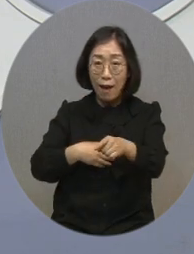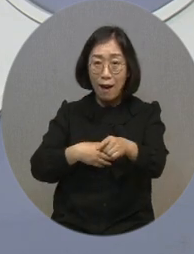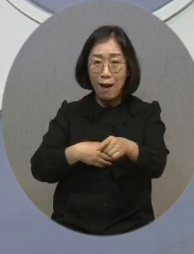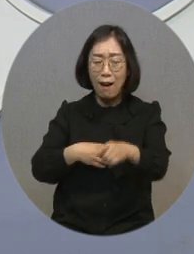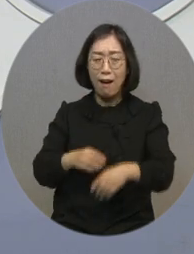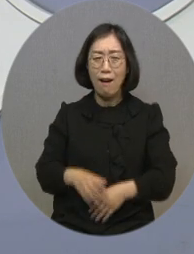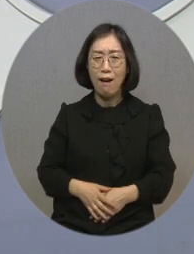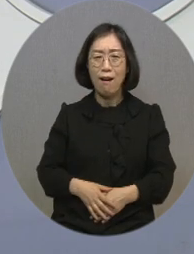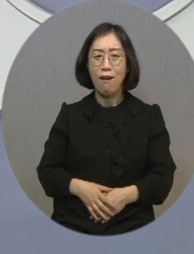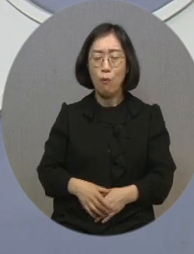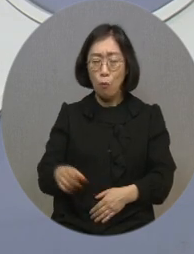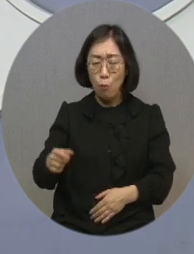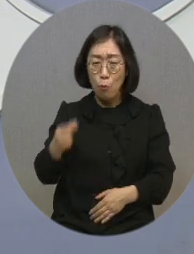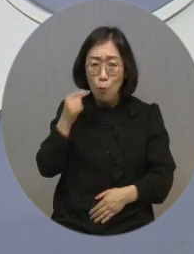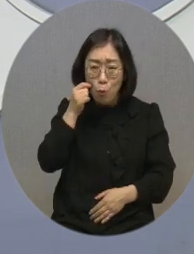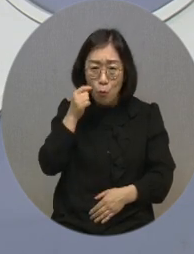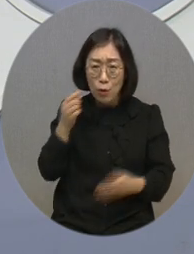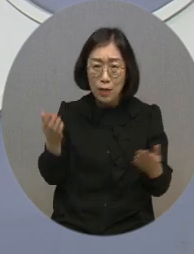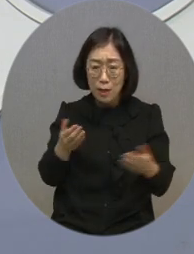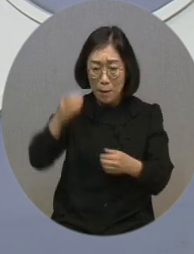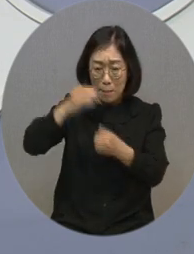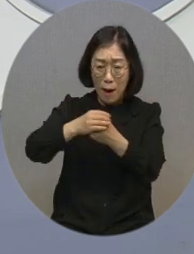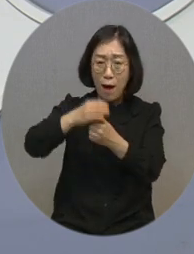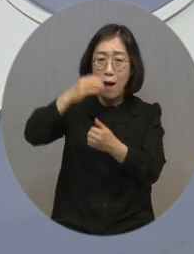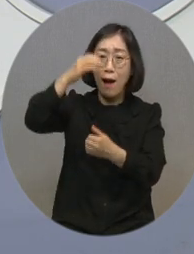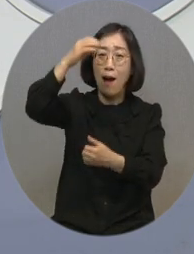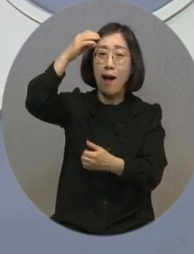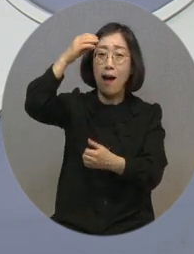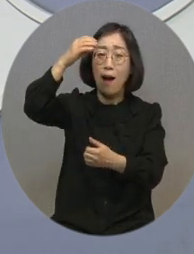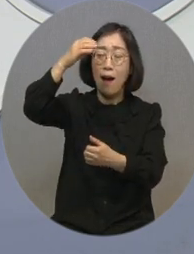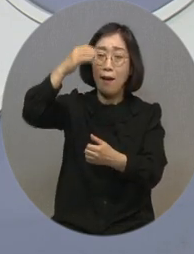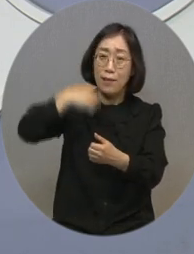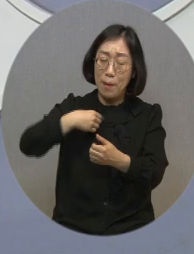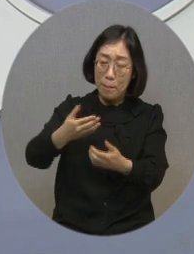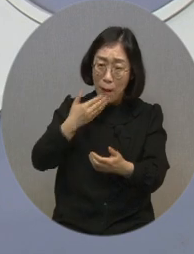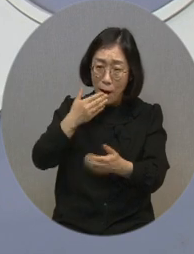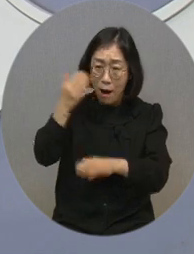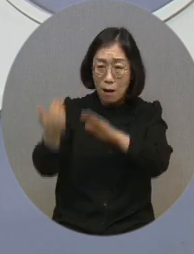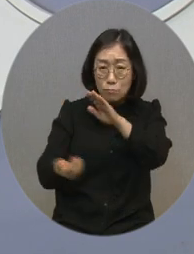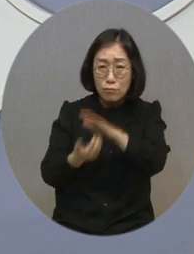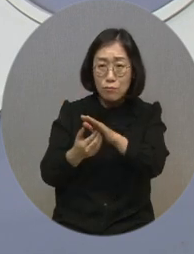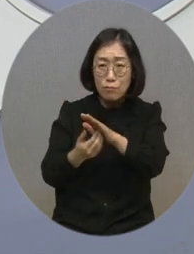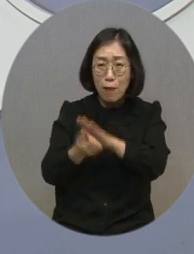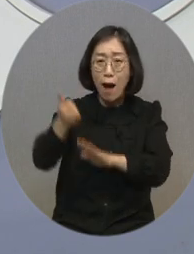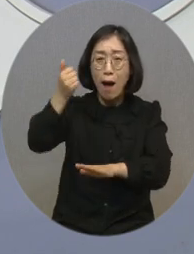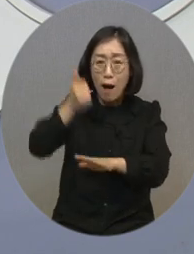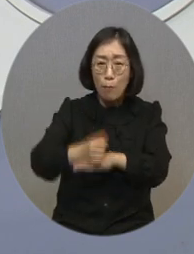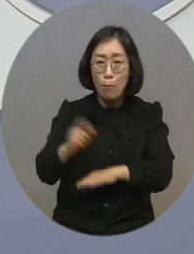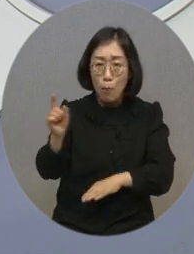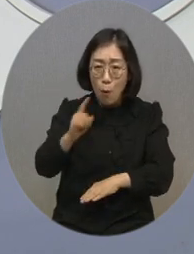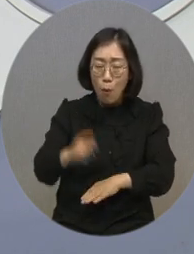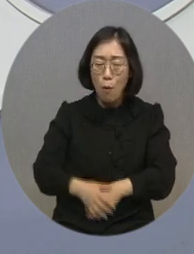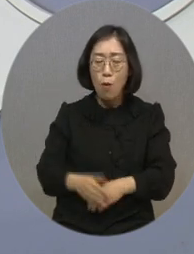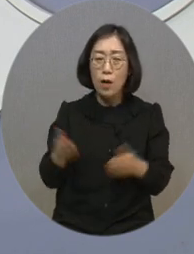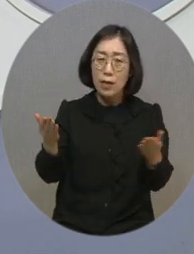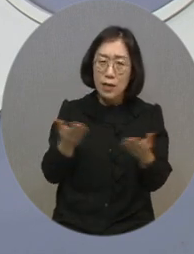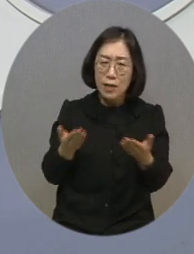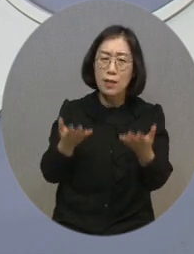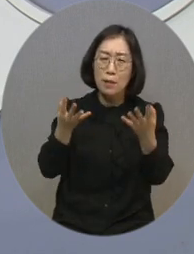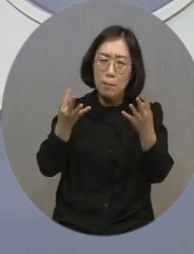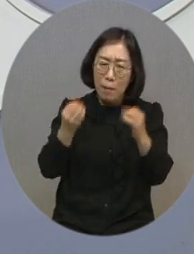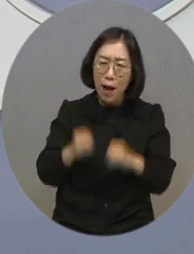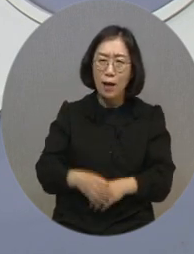지금 이제 돌이켜보면 어떻게 그 일을 다 했을까, 이렇게 하는데, 근데 이제 일 자체는 많긴 하지만은 참